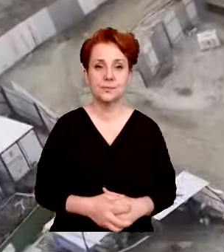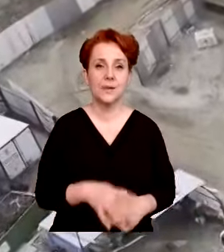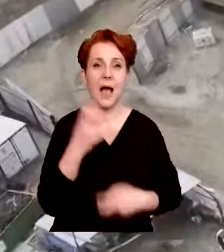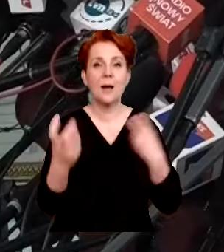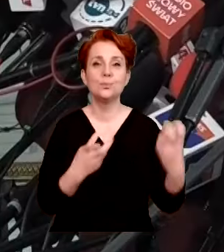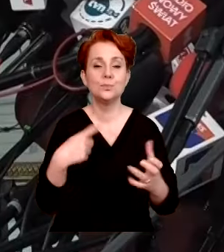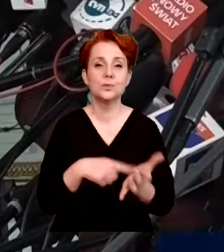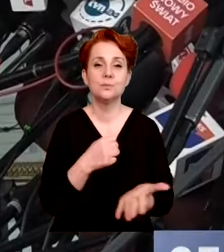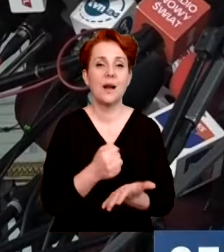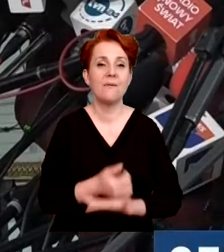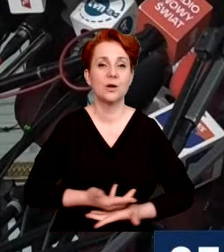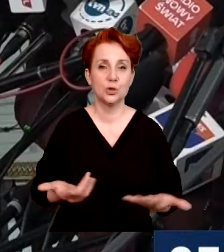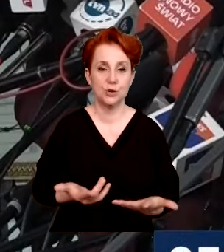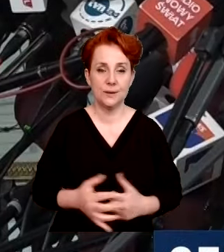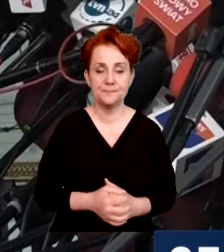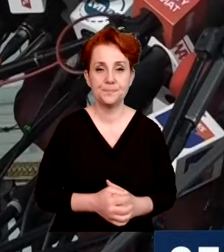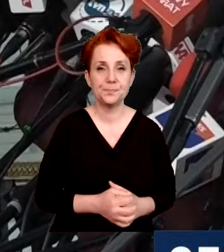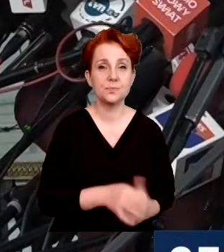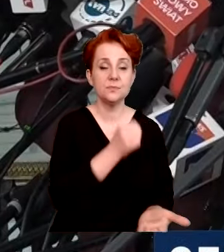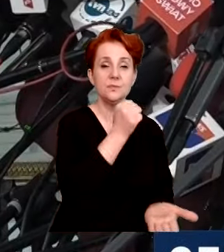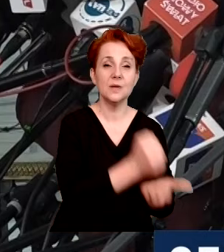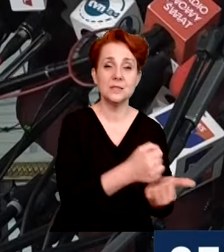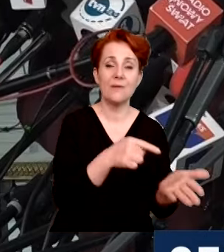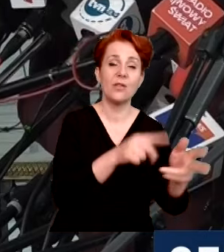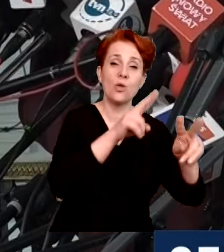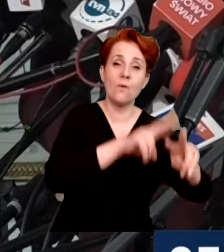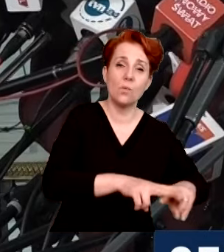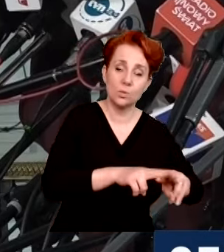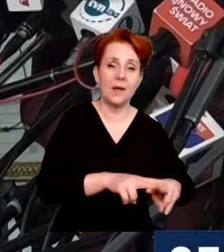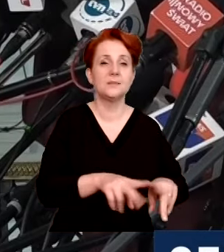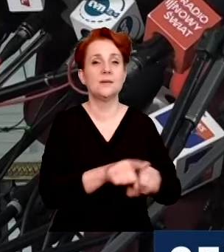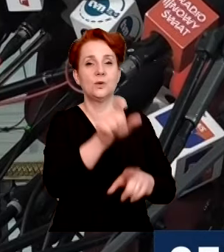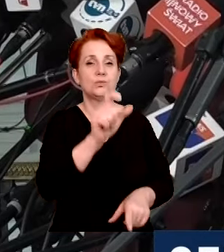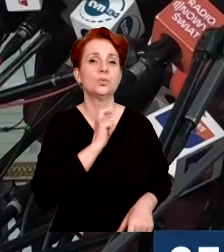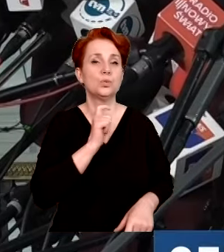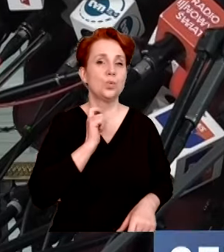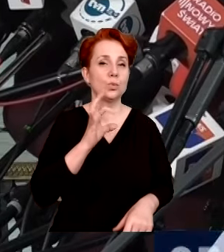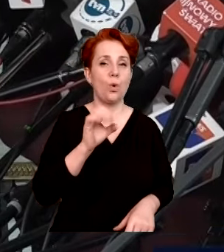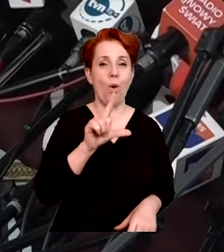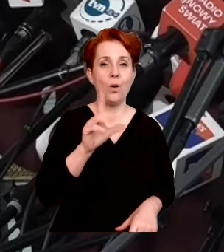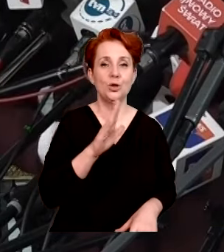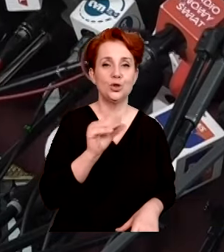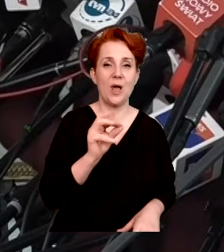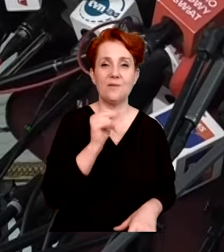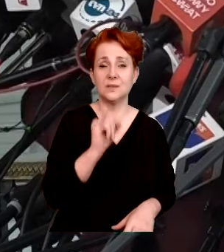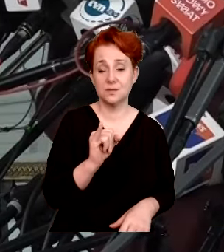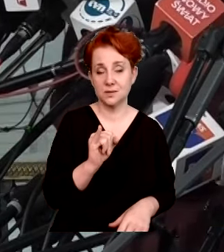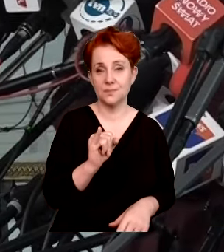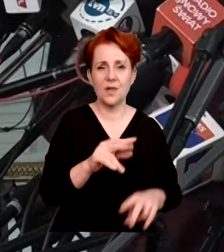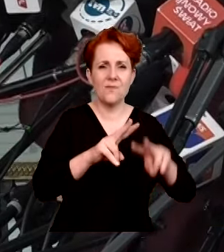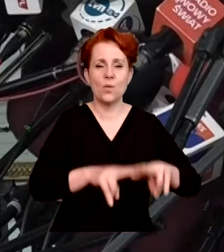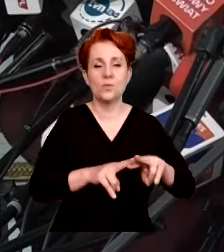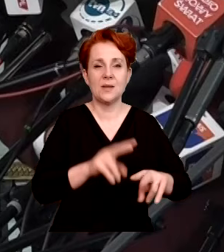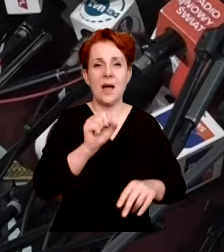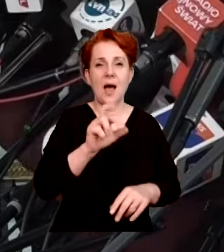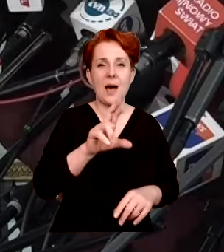sprawie? Sprawa archipelagu, sprawa księdza Olszewskiego w wielu punktach pokazuje nikczemne, komunistyczne